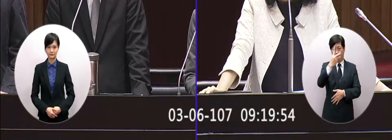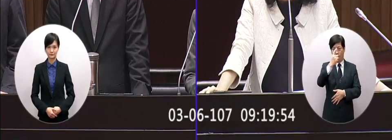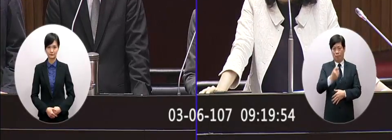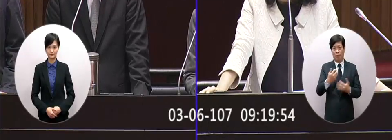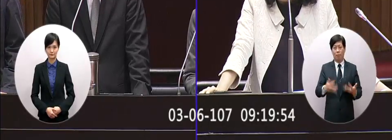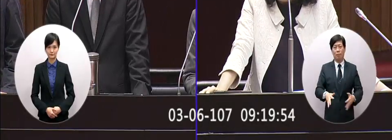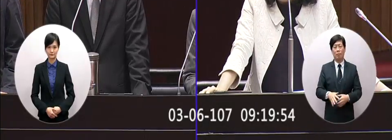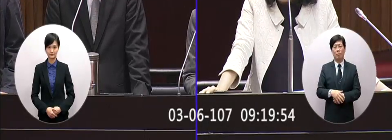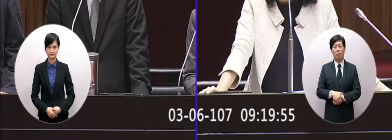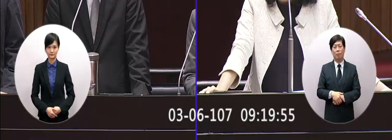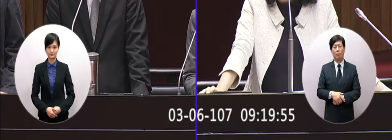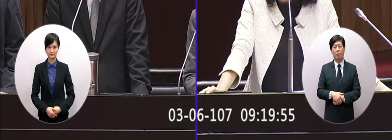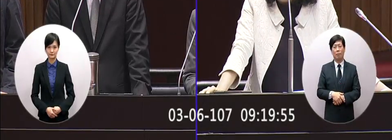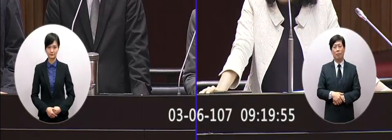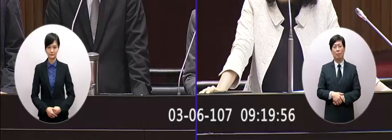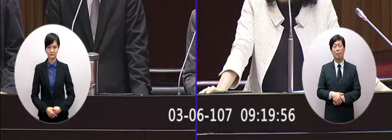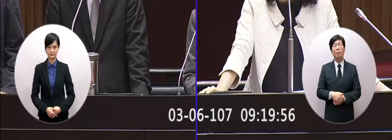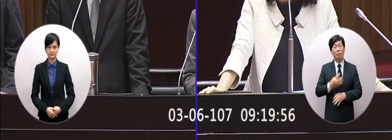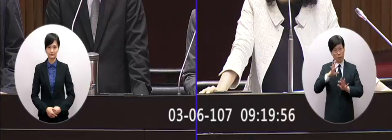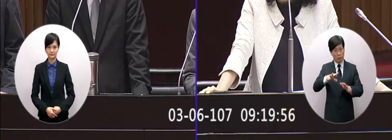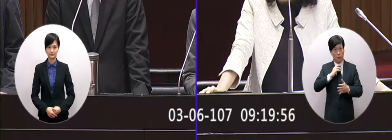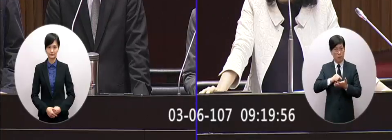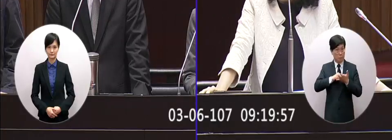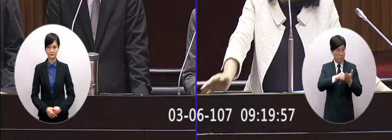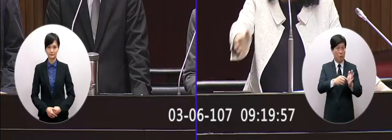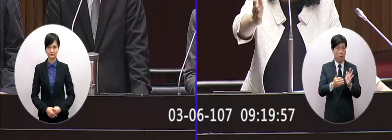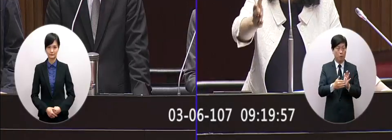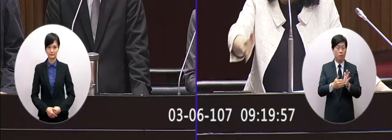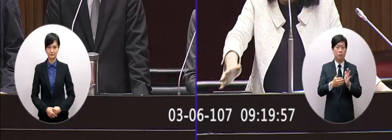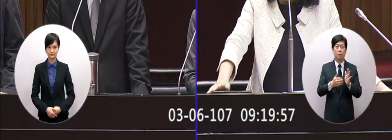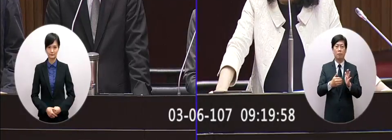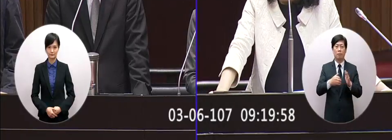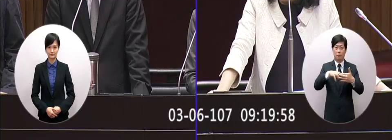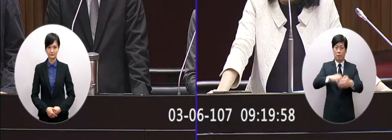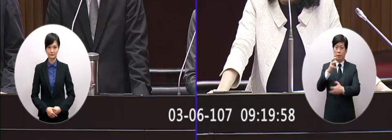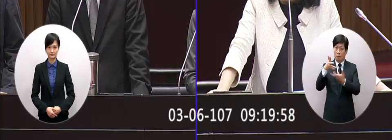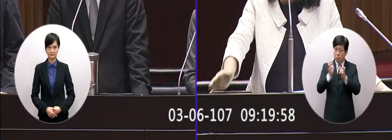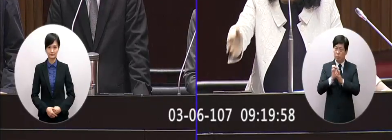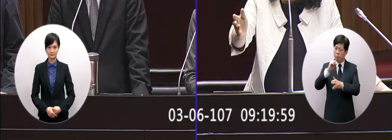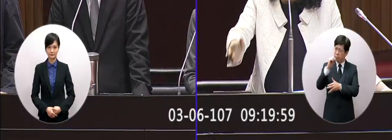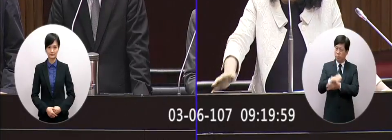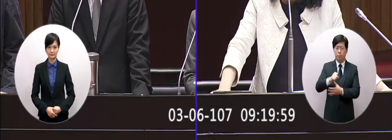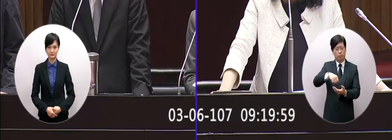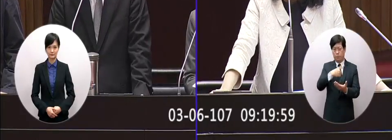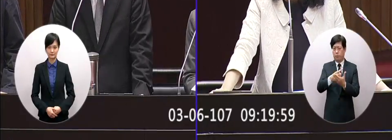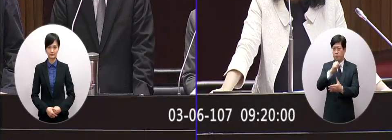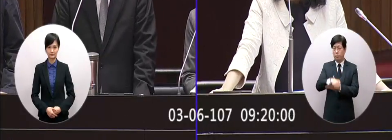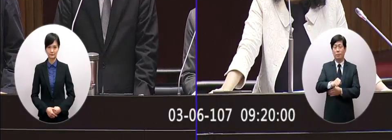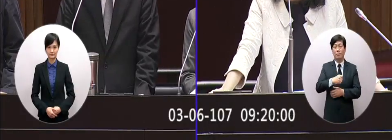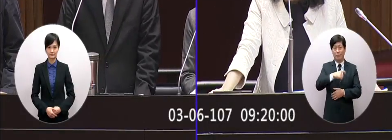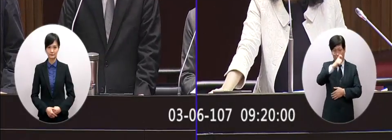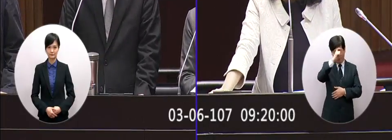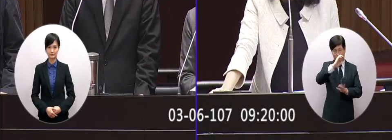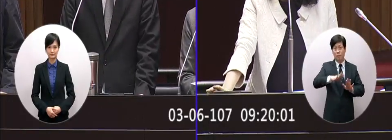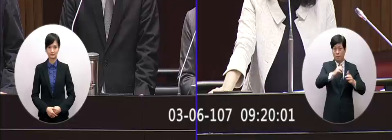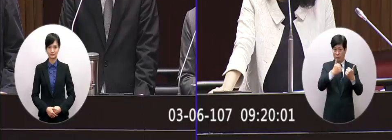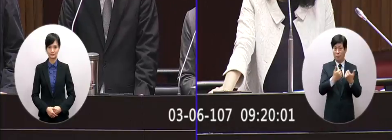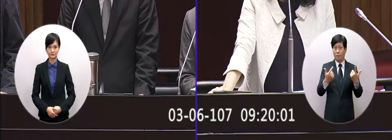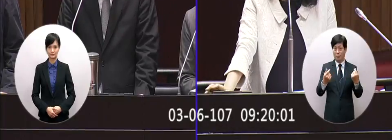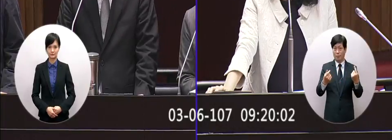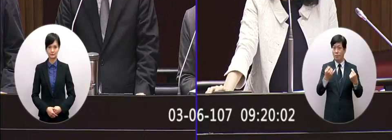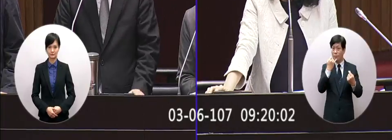，是3亿多，那我们这个已经送了，那原则上 内政部是全力支持，那我们就希望国发会